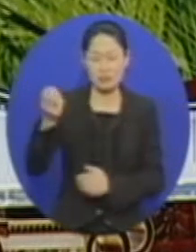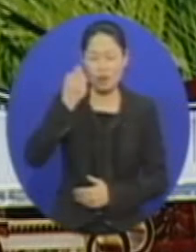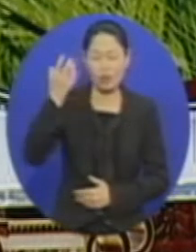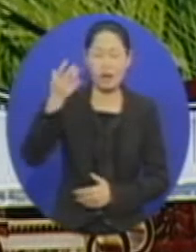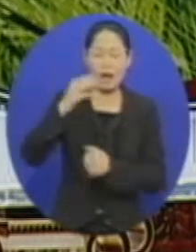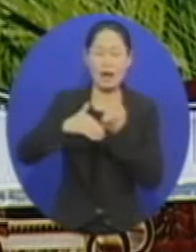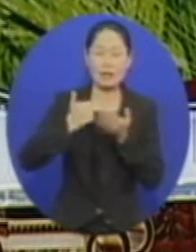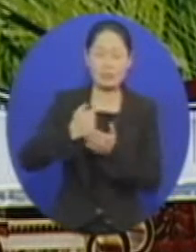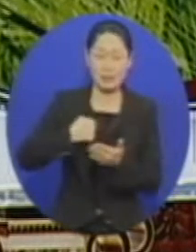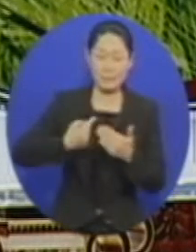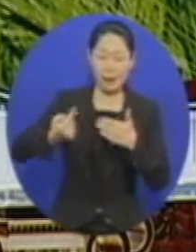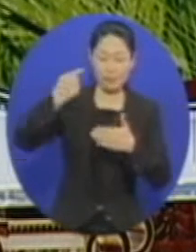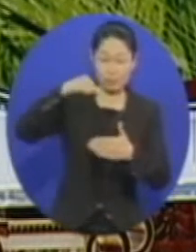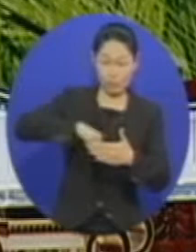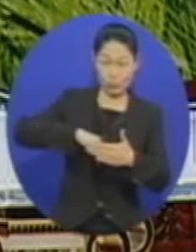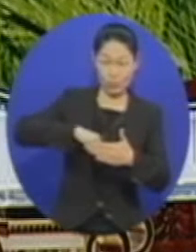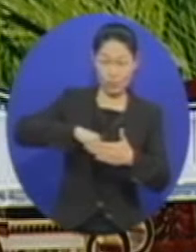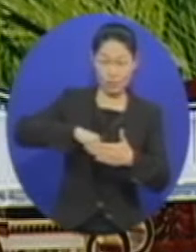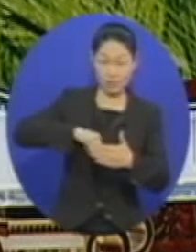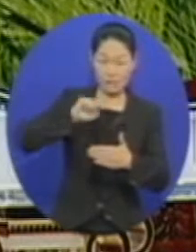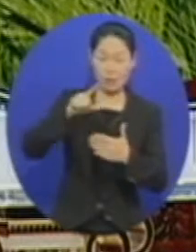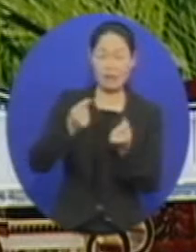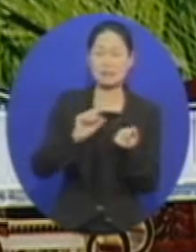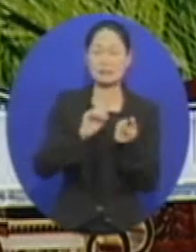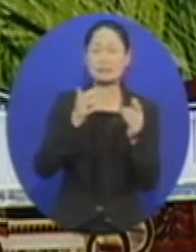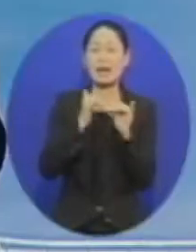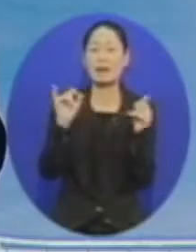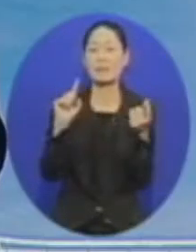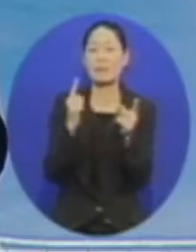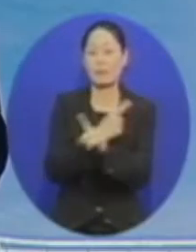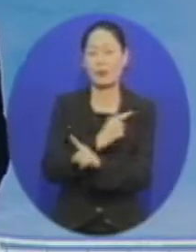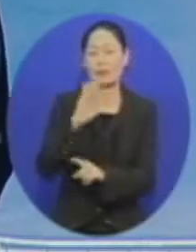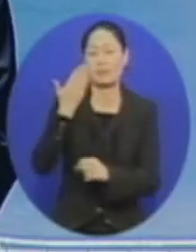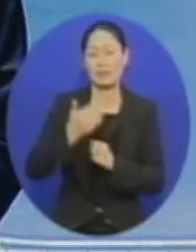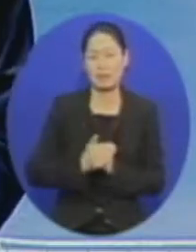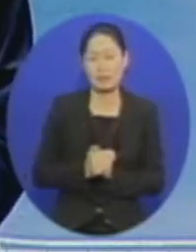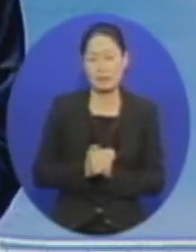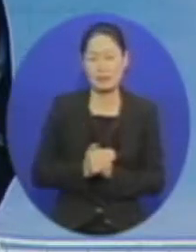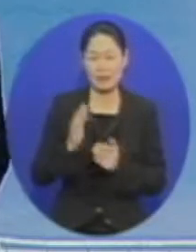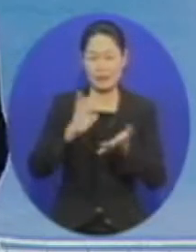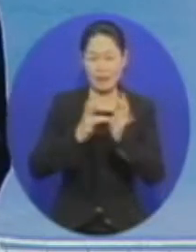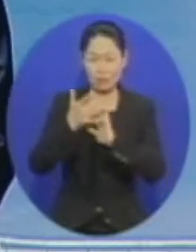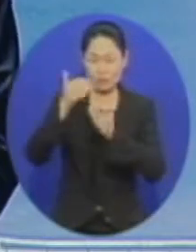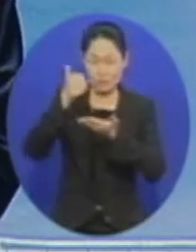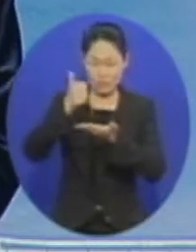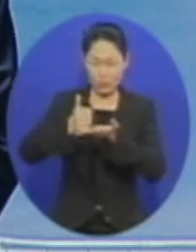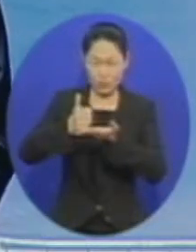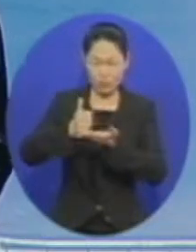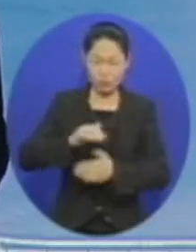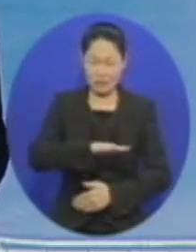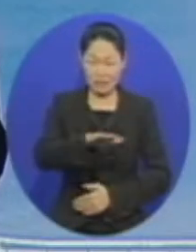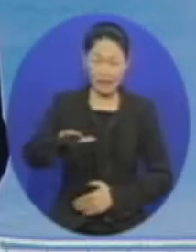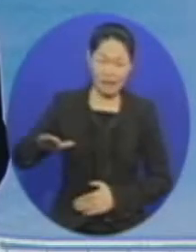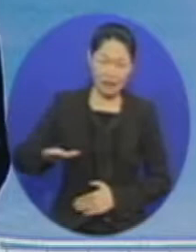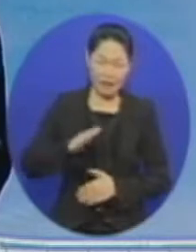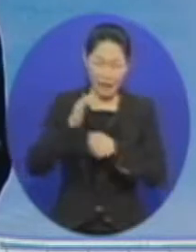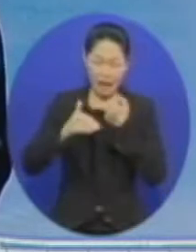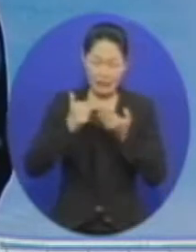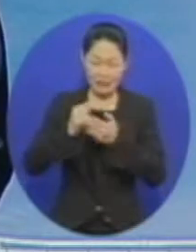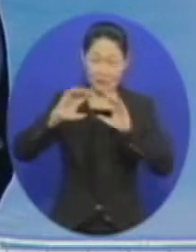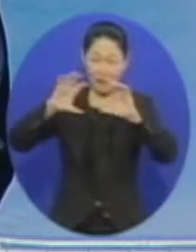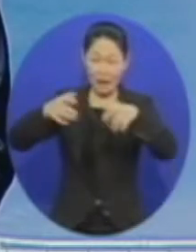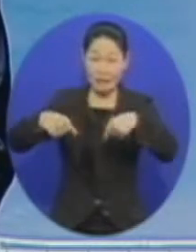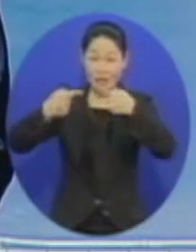들어 오시면 사람이 그렇게 바꿔 지게 되는 거예요 예수님께서 우리가 하나님의 나라